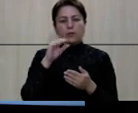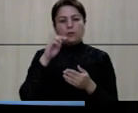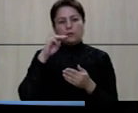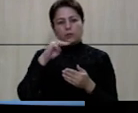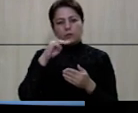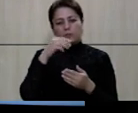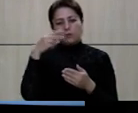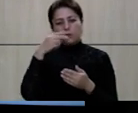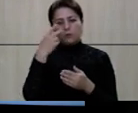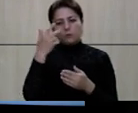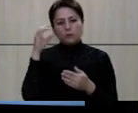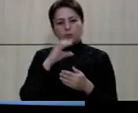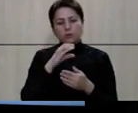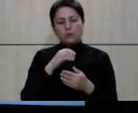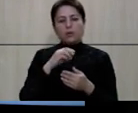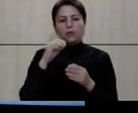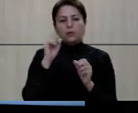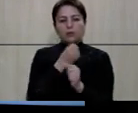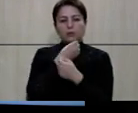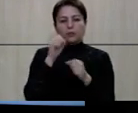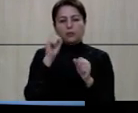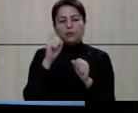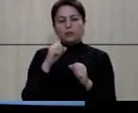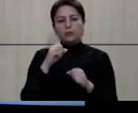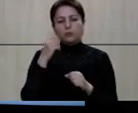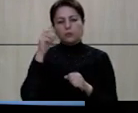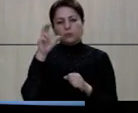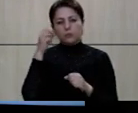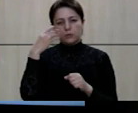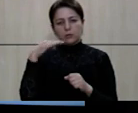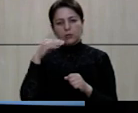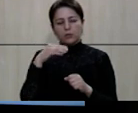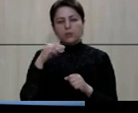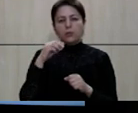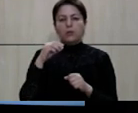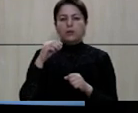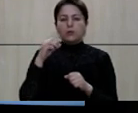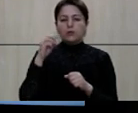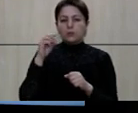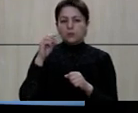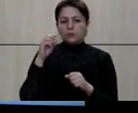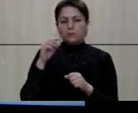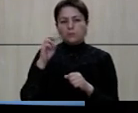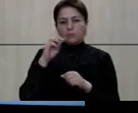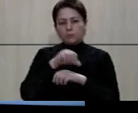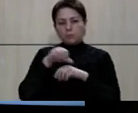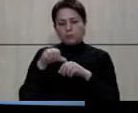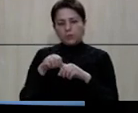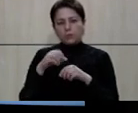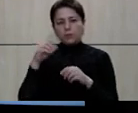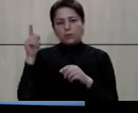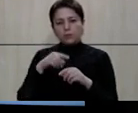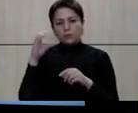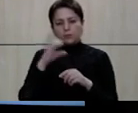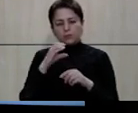3 sekundga teng. Tezlik barobar 340 metr taqsim sekundga teng. Topishimiz lozim